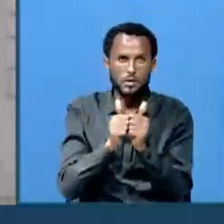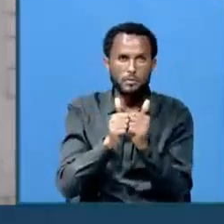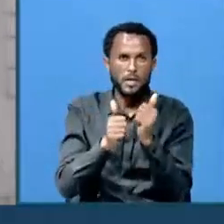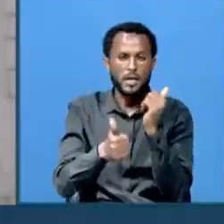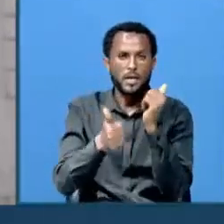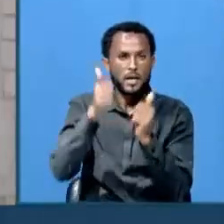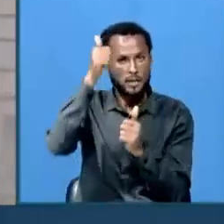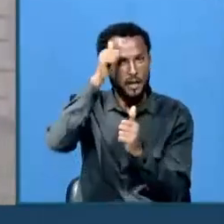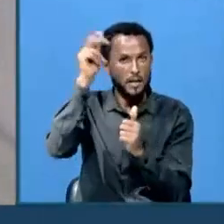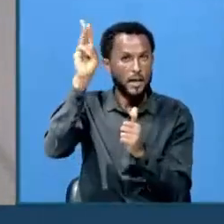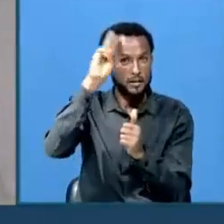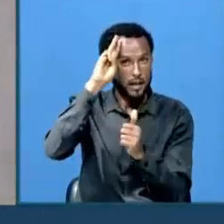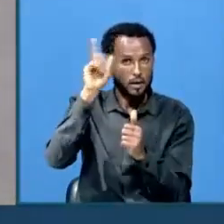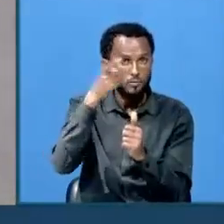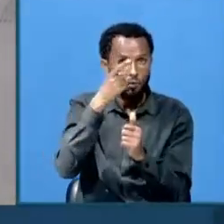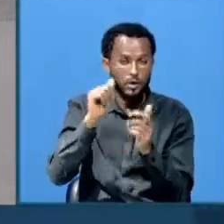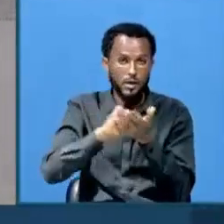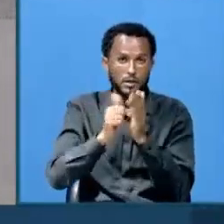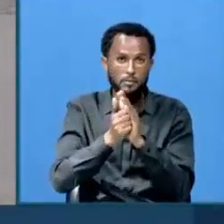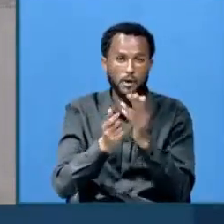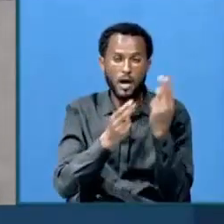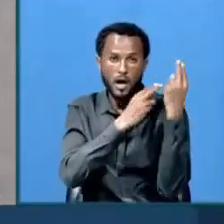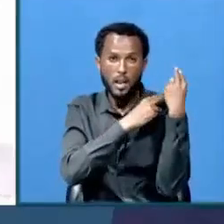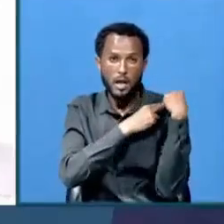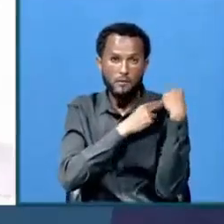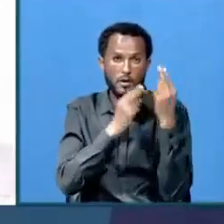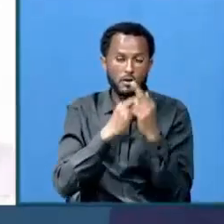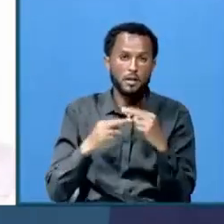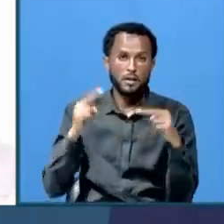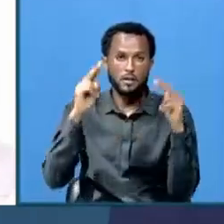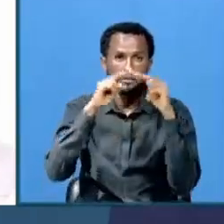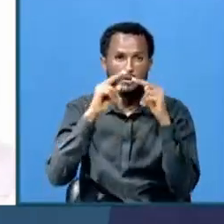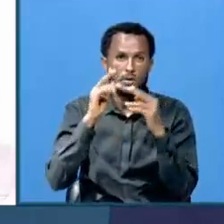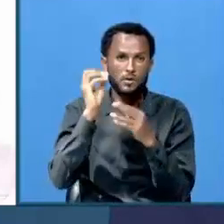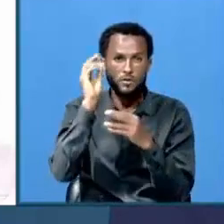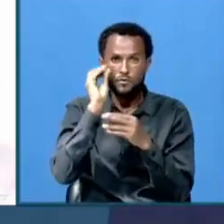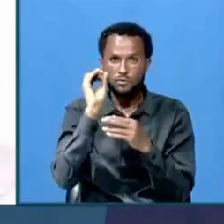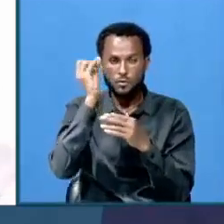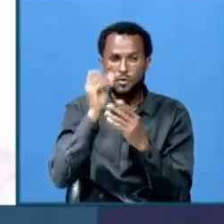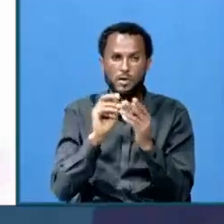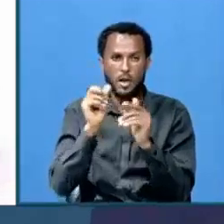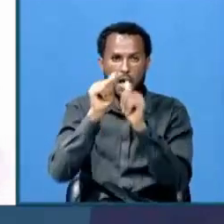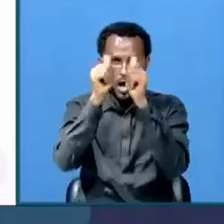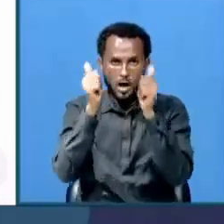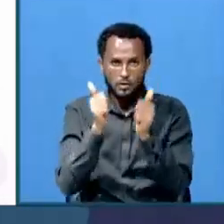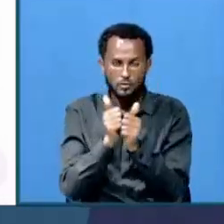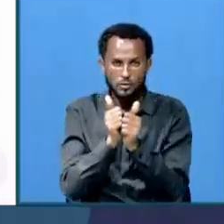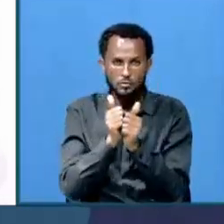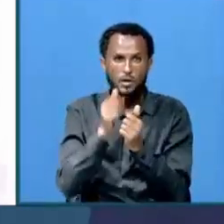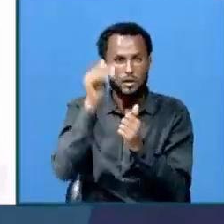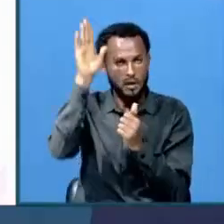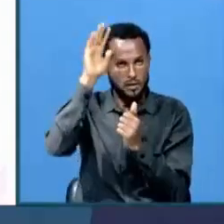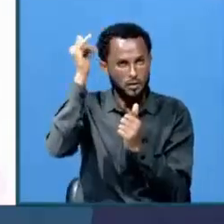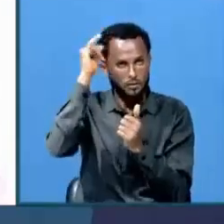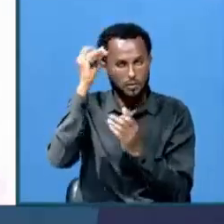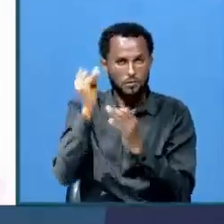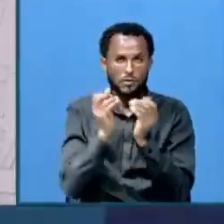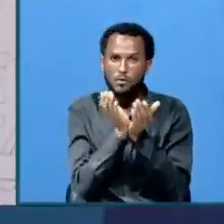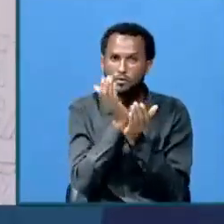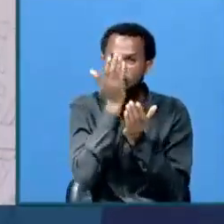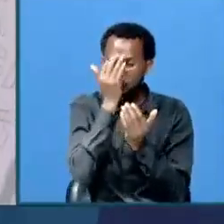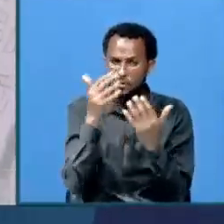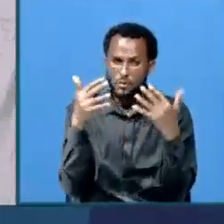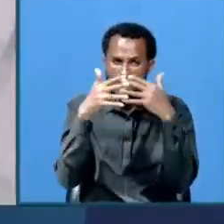ኣጥመቑ ከም ዝኾነ ድማ ሓላፊ ክፍሊ ልምዓት ርእሰ ኣድባራት ወገዳማት ጽዮን ኣኽሱም ኣሌክሳንደር ፈንተሆን ገሊጾም። ቤተ ክርስቲያን ኦርቶዶክስ ተዋህዶ